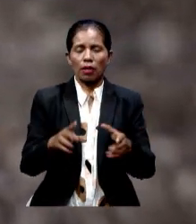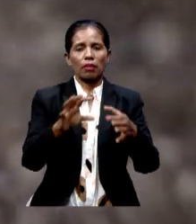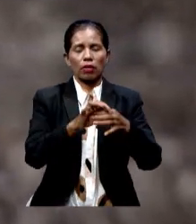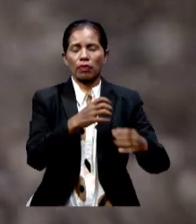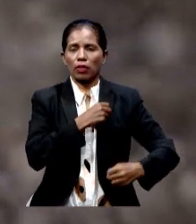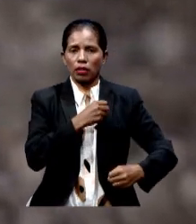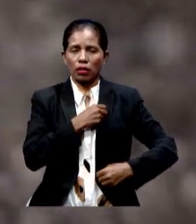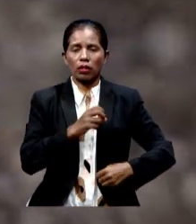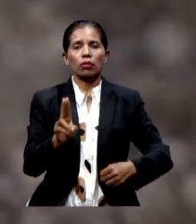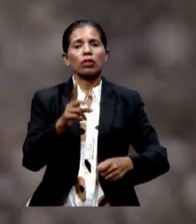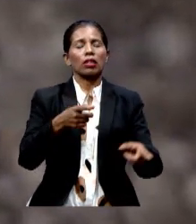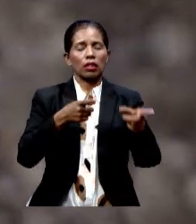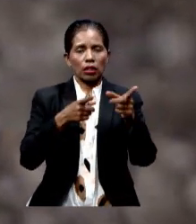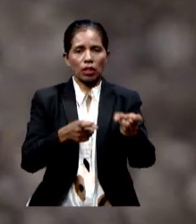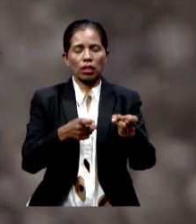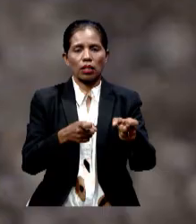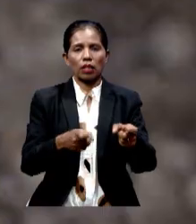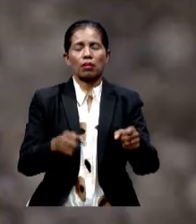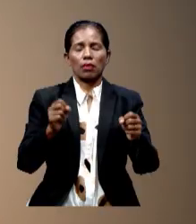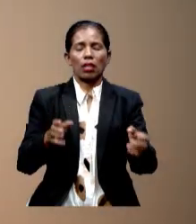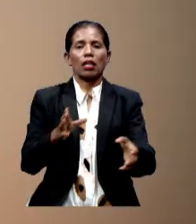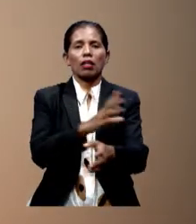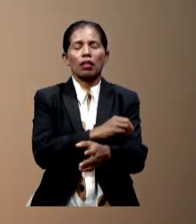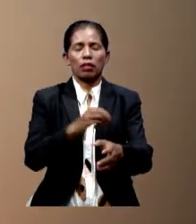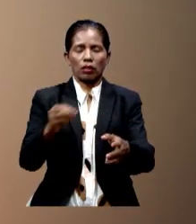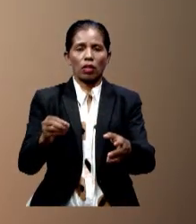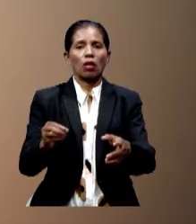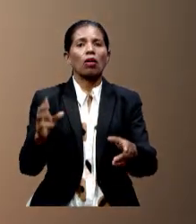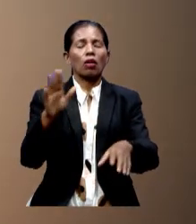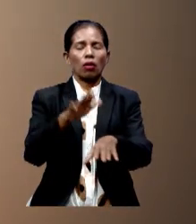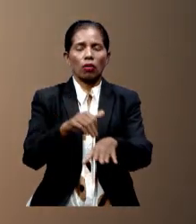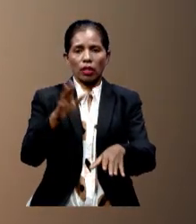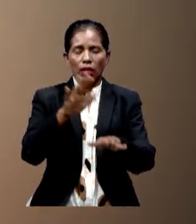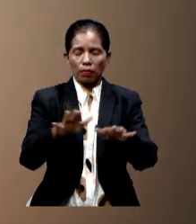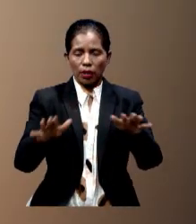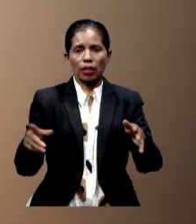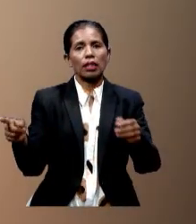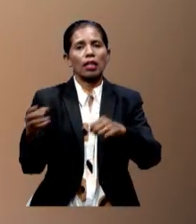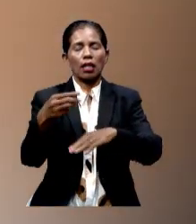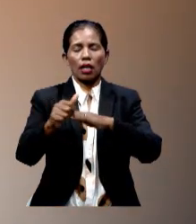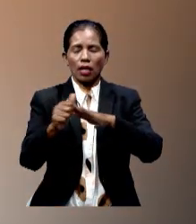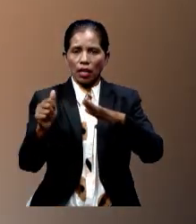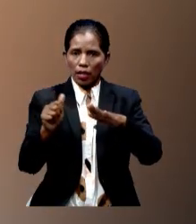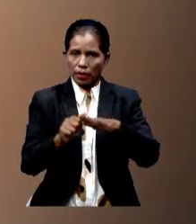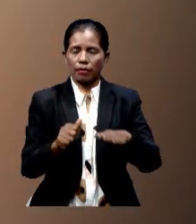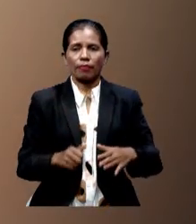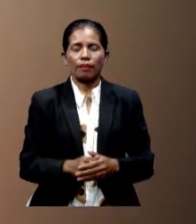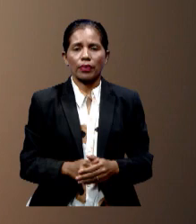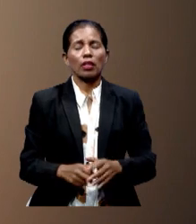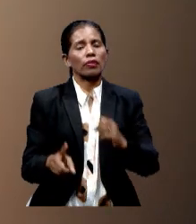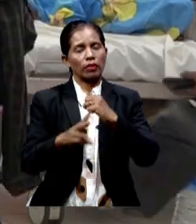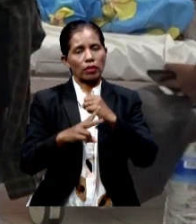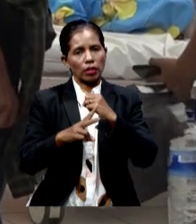ha sai kilat onde tiro tesik, nune balamusan kona Silvio da Costa nia ain ia parte caro Boris Basorin. Vítima